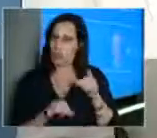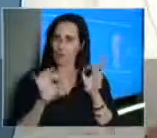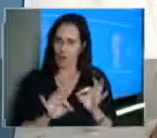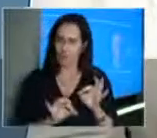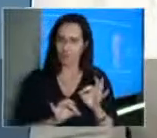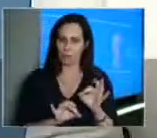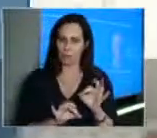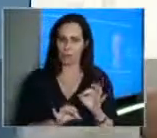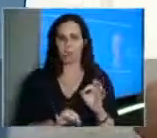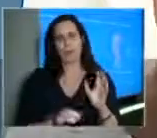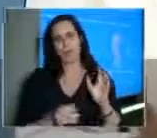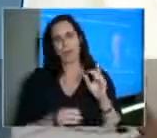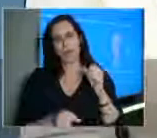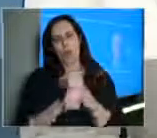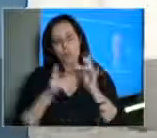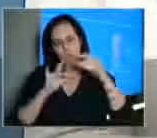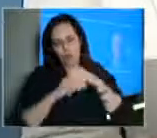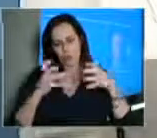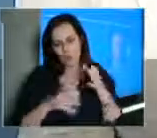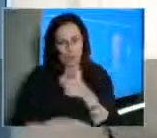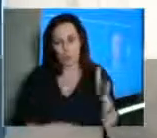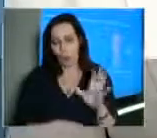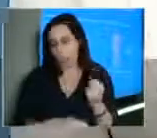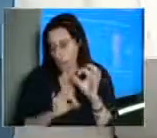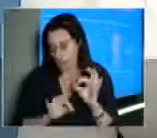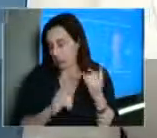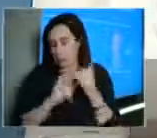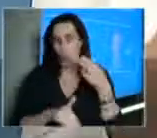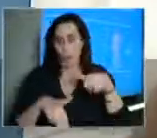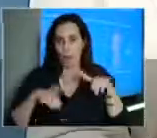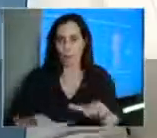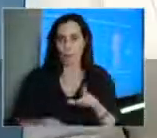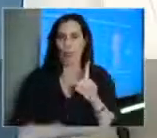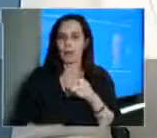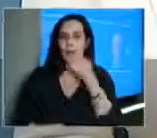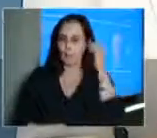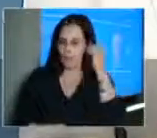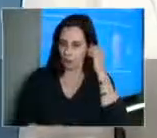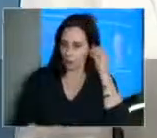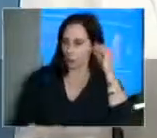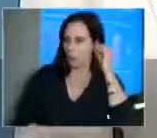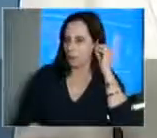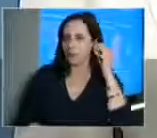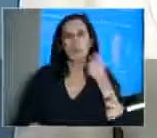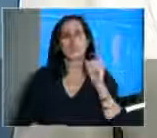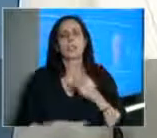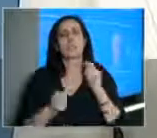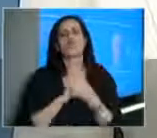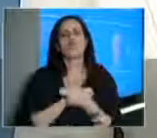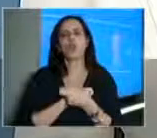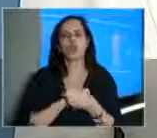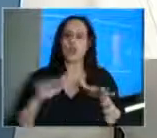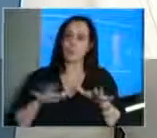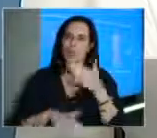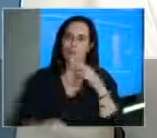בעצם יורה בתוך הנגמה, שזה בסדר, אם זה אמור להביא לך עוד מנדטים. אבל השאלה שלי, זה לא אמור להביא עוד מנדטים, זה אמור לשנות את